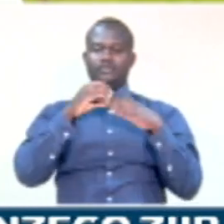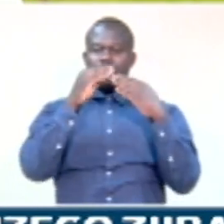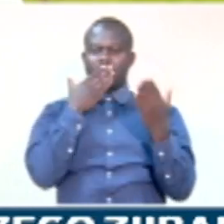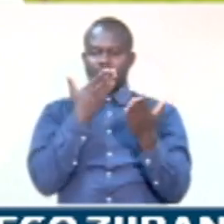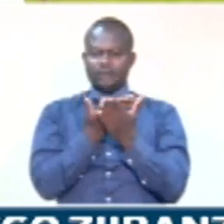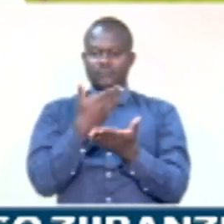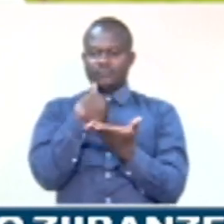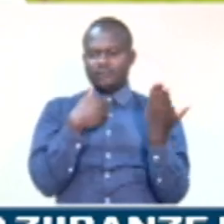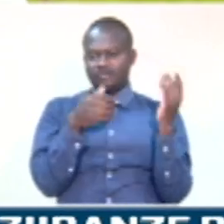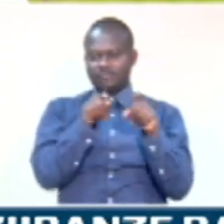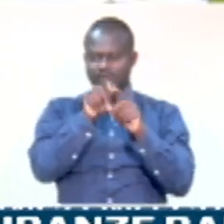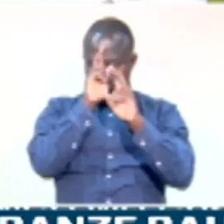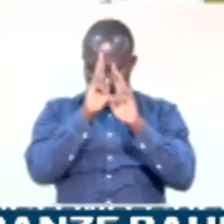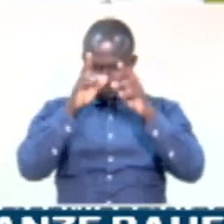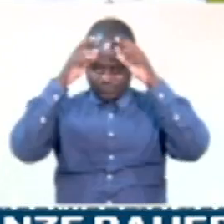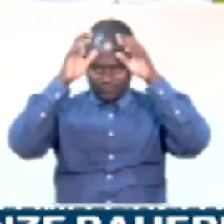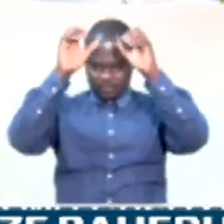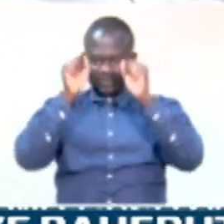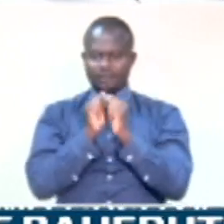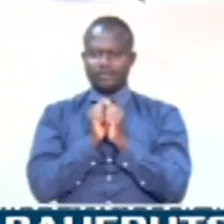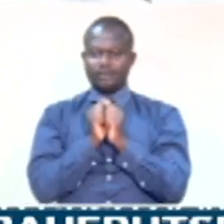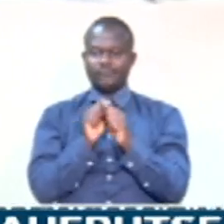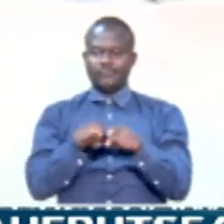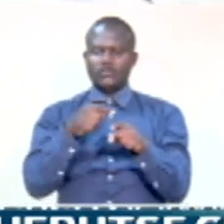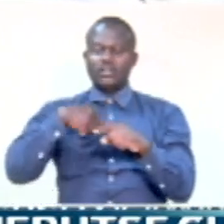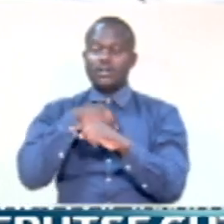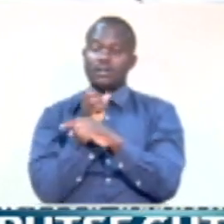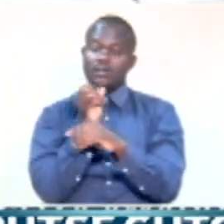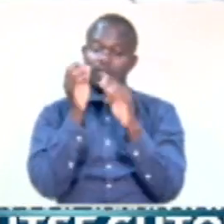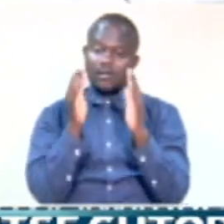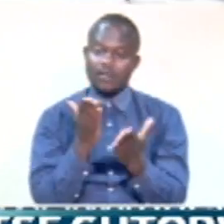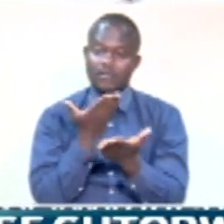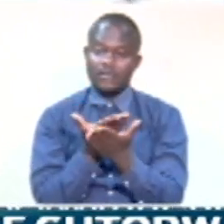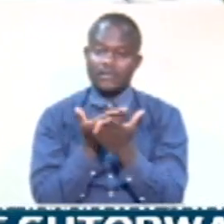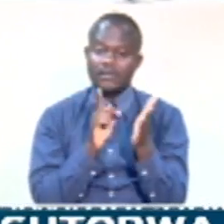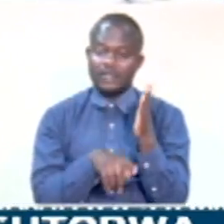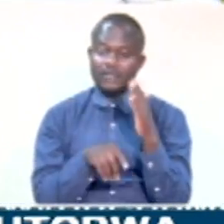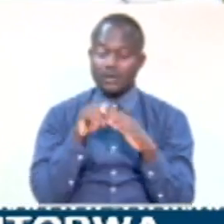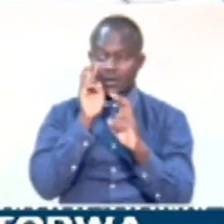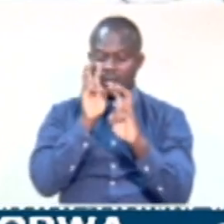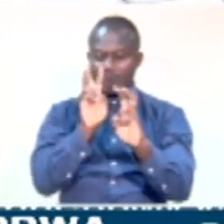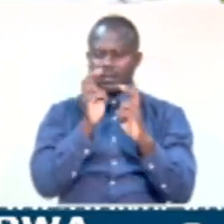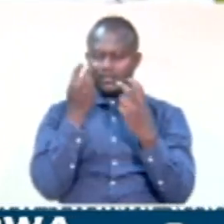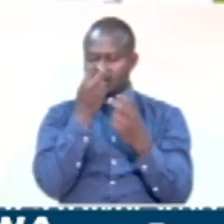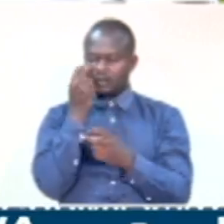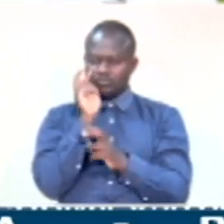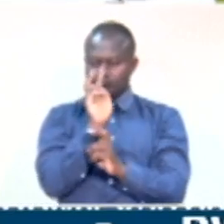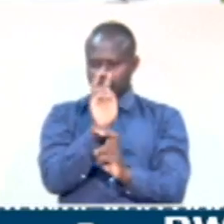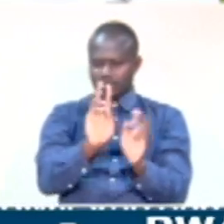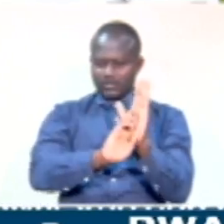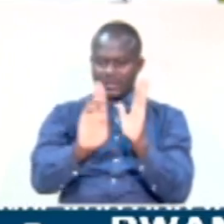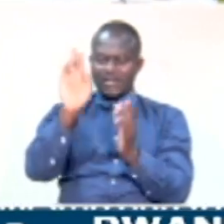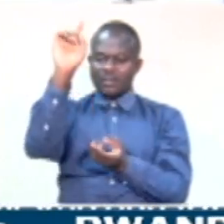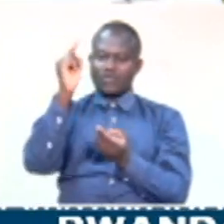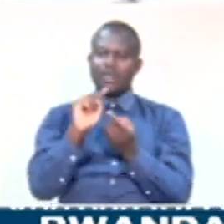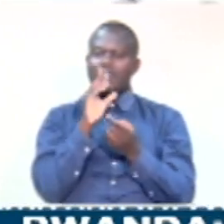bwiza bufite nka nyakubahwa perezida wa Repubulika nk'abajyanama rero turasabwa kubera ijisho abaturage